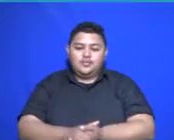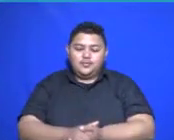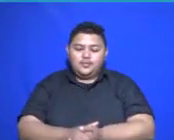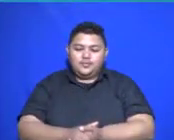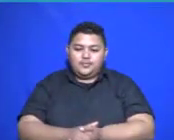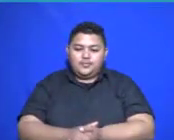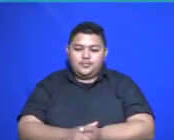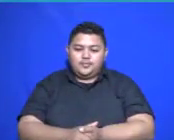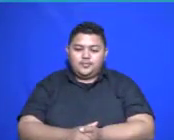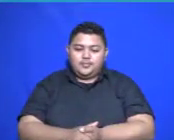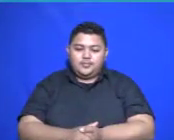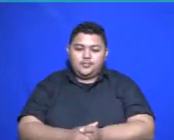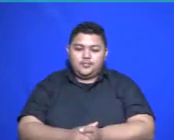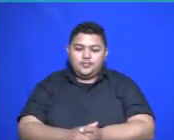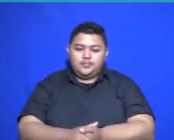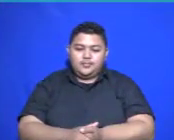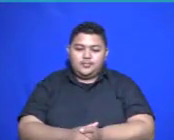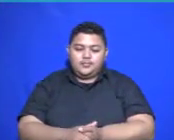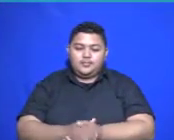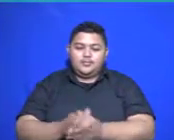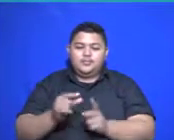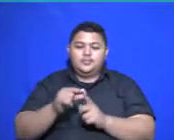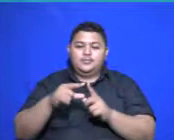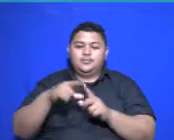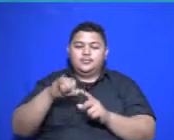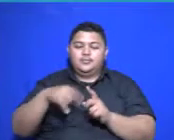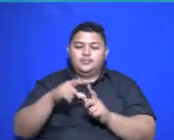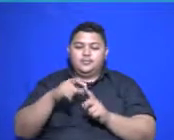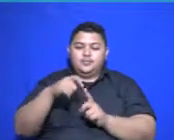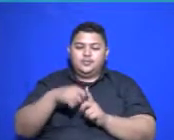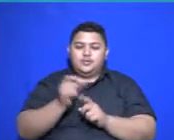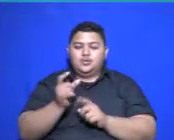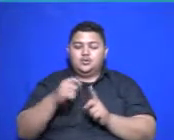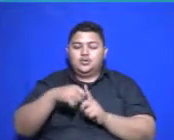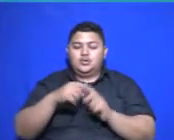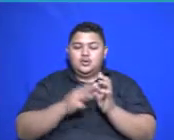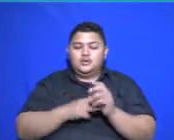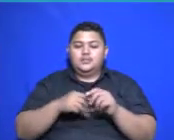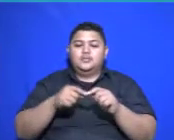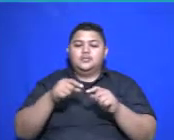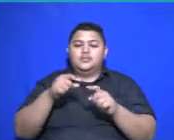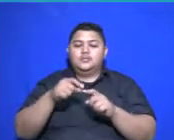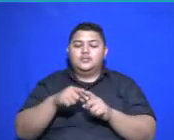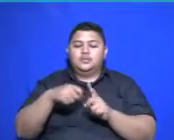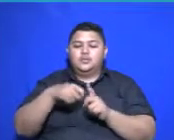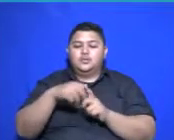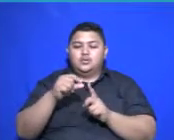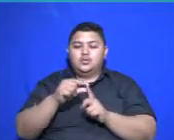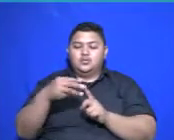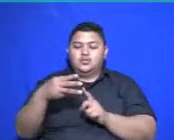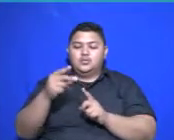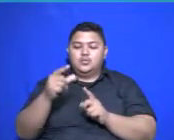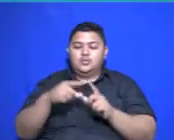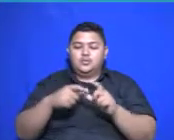Kemudian satu lagi, pajak UKM dan koperasi. Jadi UKM yang